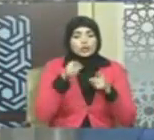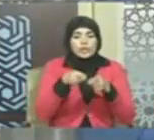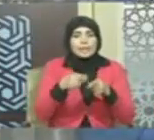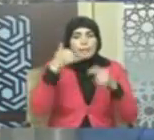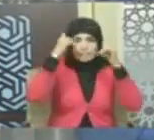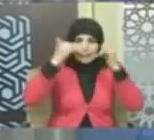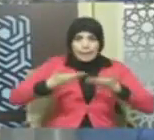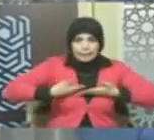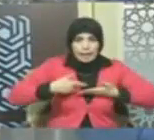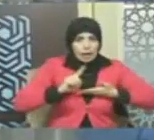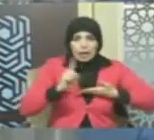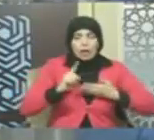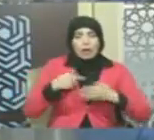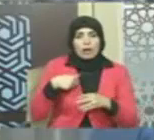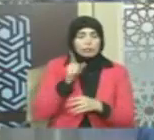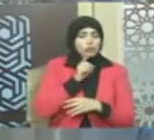فأقاتل معك